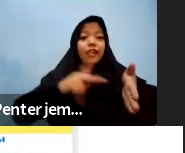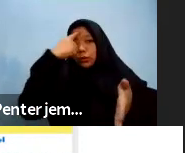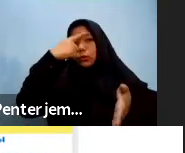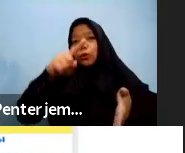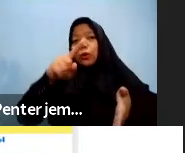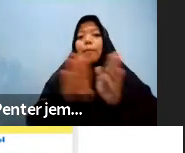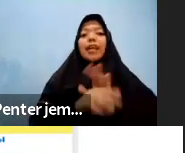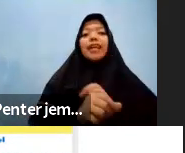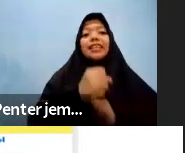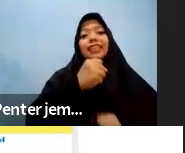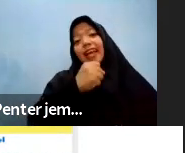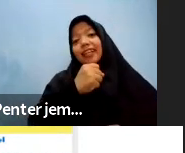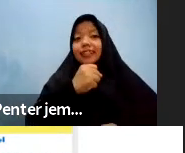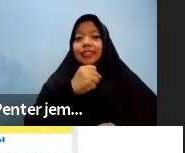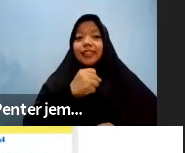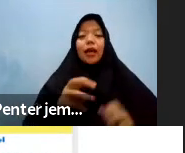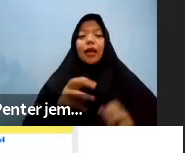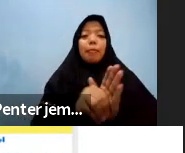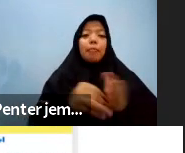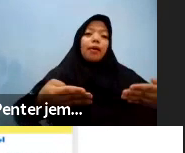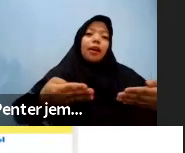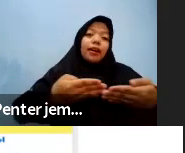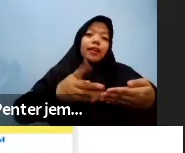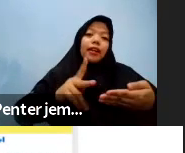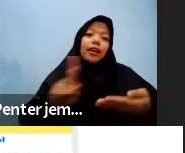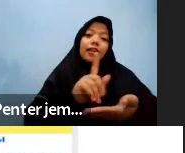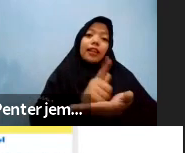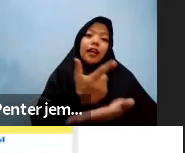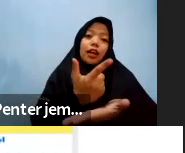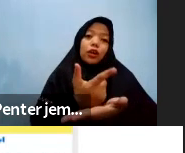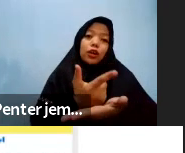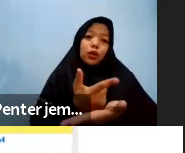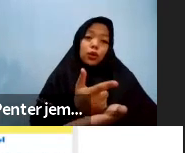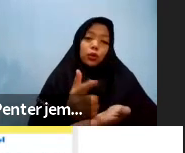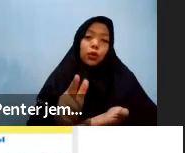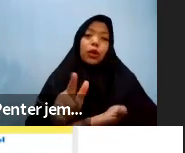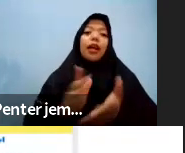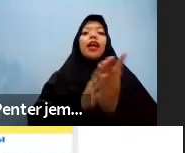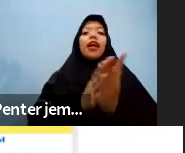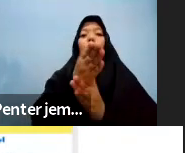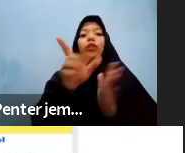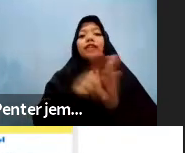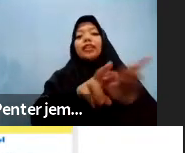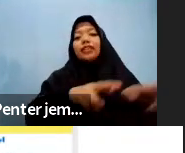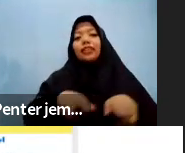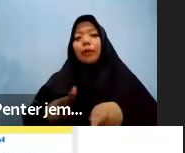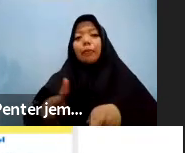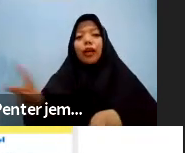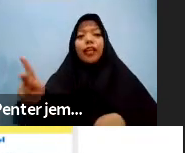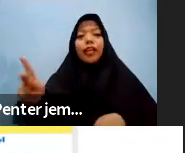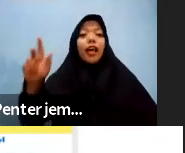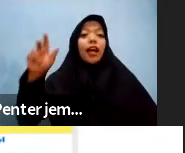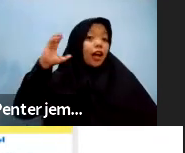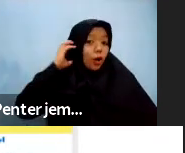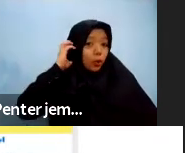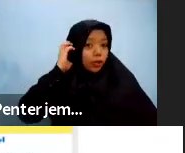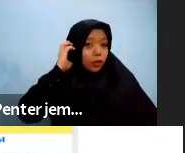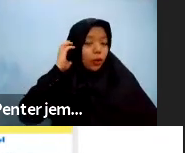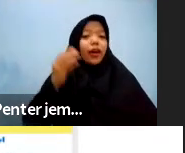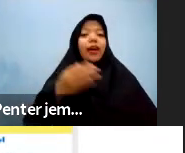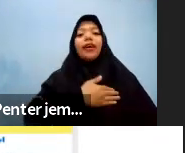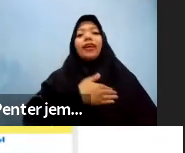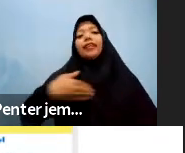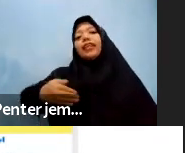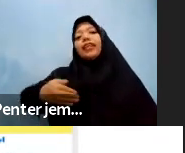mengenalkan lagu dulu lalu disiapkan audionya anak-anak tinggal bernyanyi ulang jadi seperti